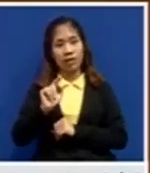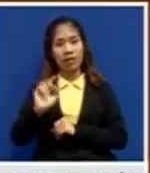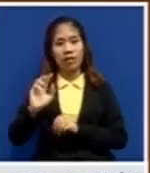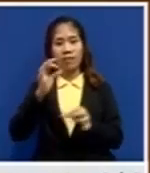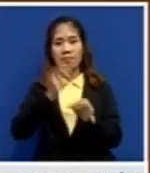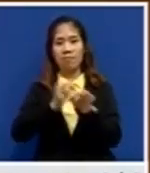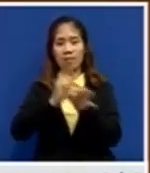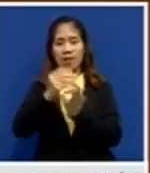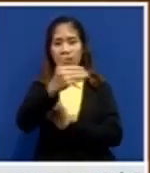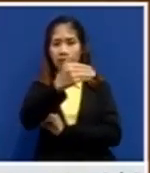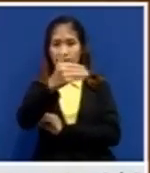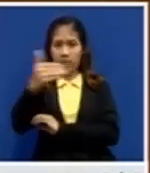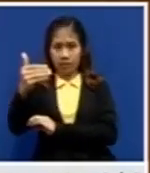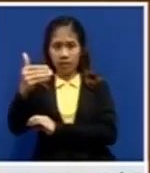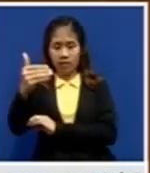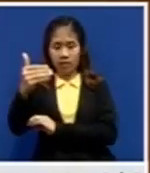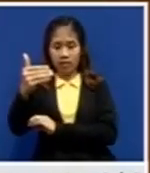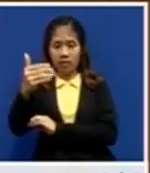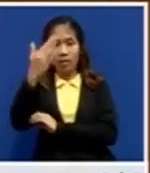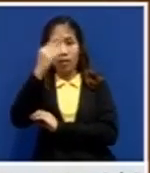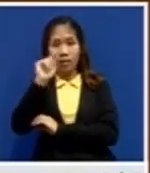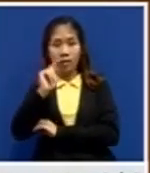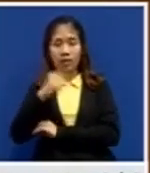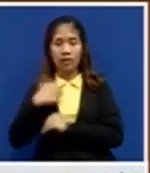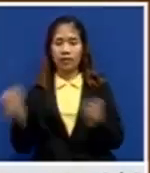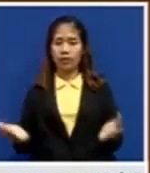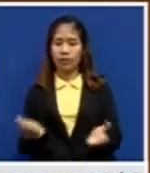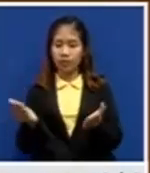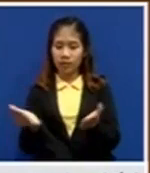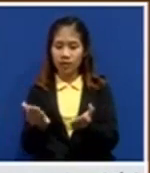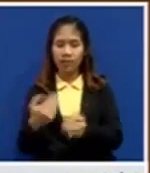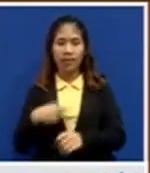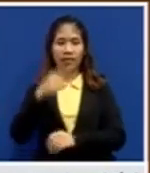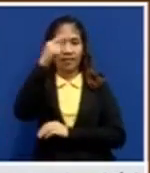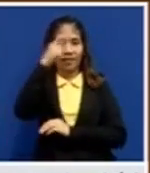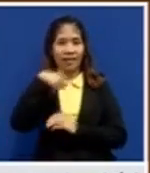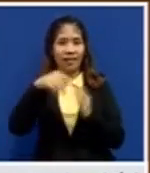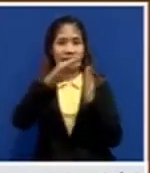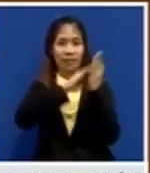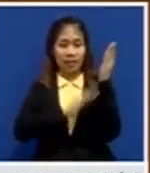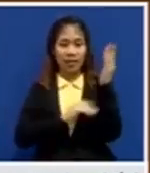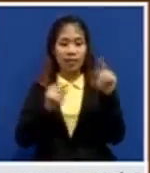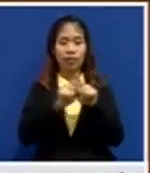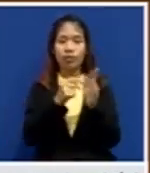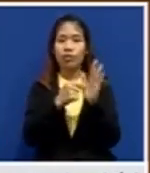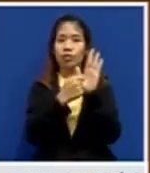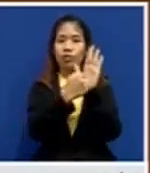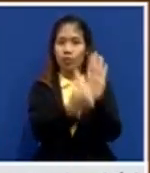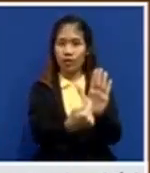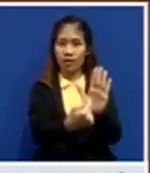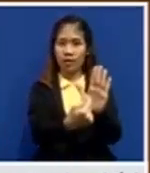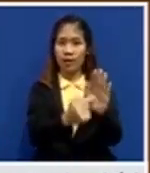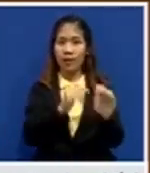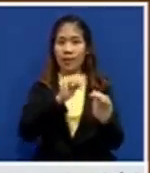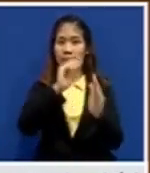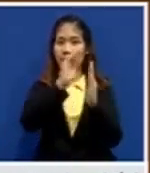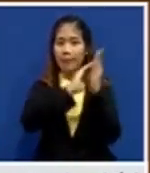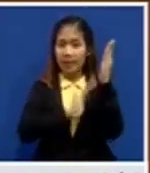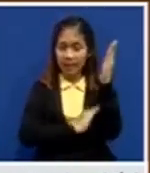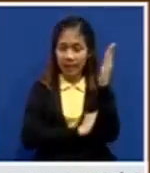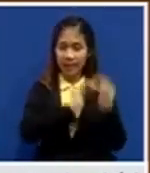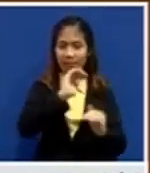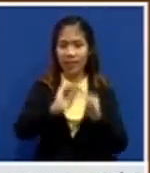กรีพอร์ตเดือนเมษายนยกย่องให้ประเทศไทยเป็นตัวอย่างของการพัฒนาจากประเทศด้อยพัฒนาขึ้นมาสู่ถึงระดับ